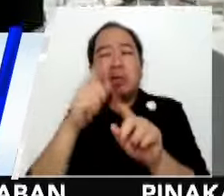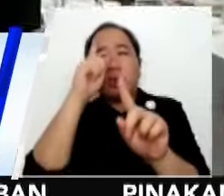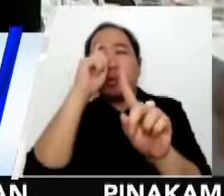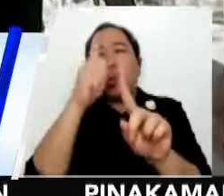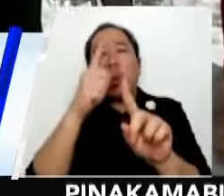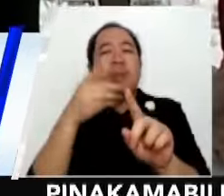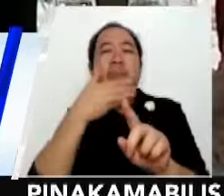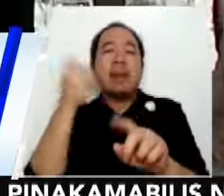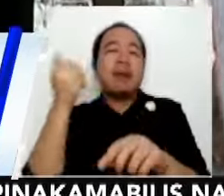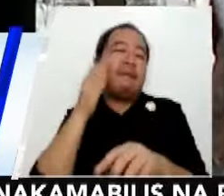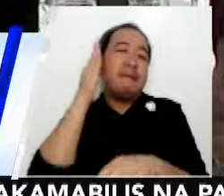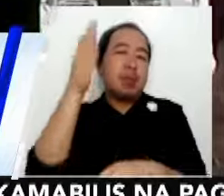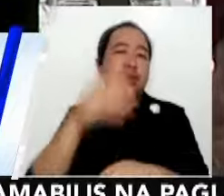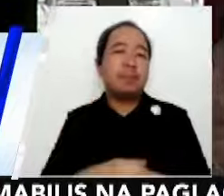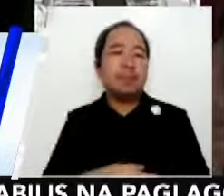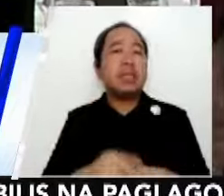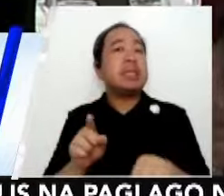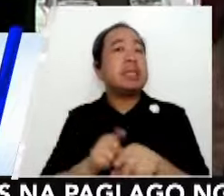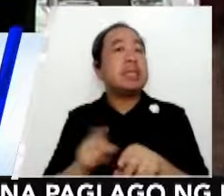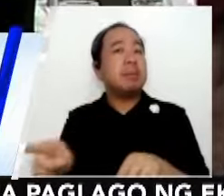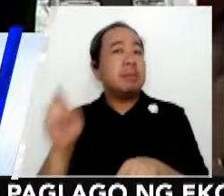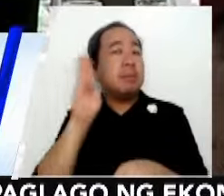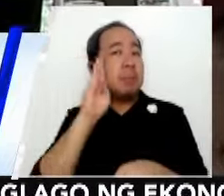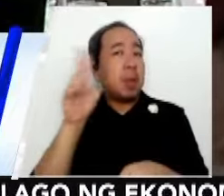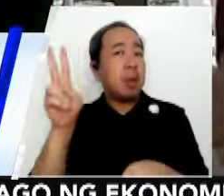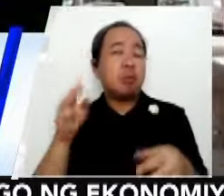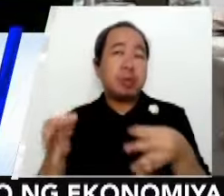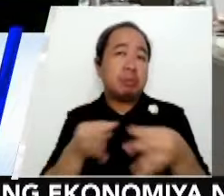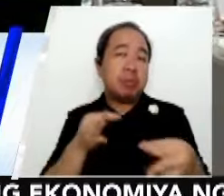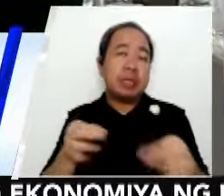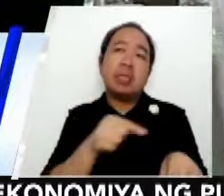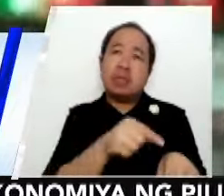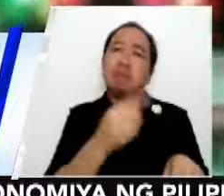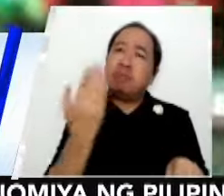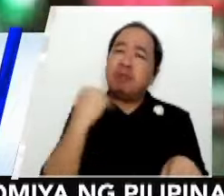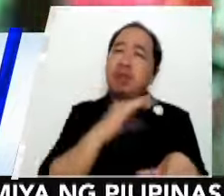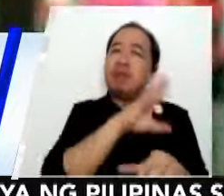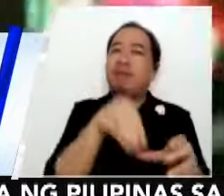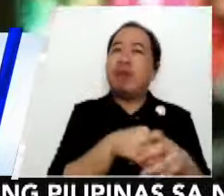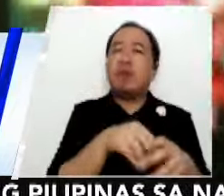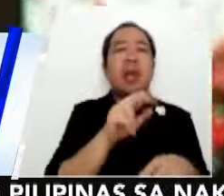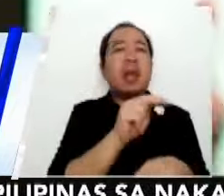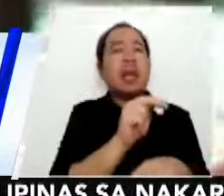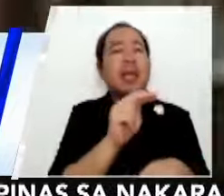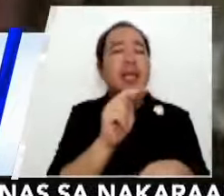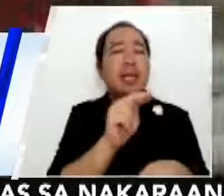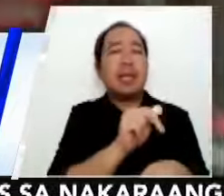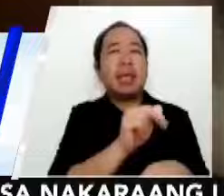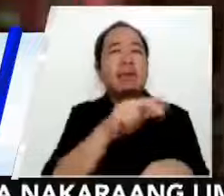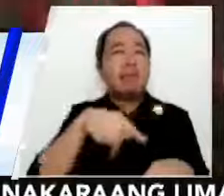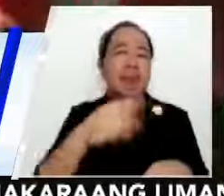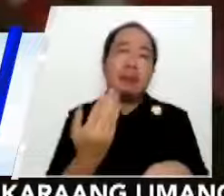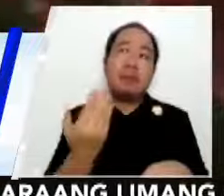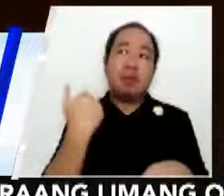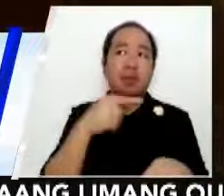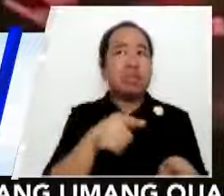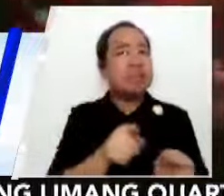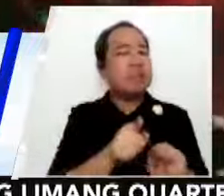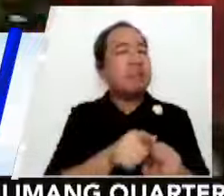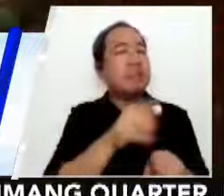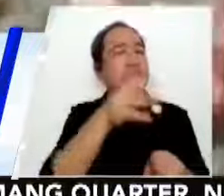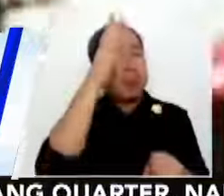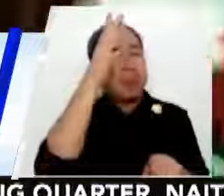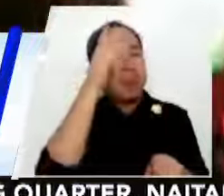din naman siya sa Nationalista Party na naging partido rin ng kanyang ama. Tumiwalag lamang daw siya at sumapi sa Partido Federal